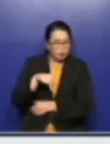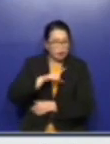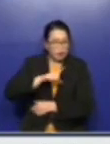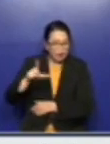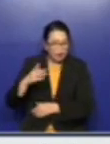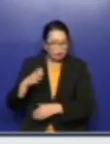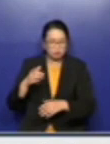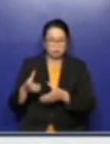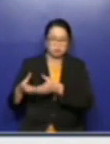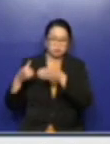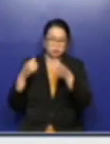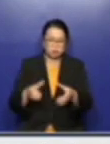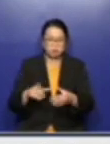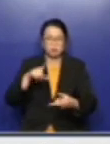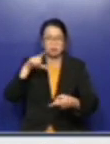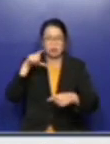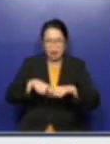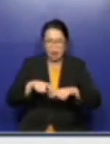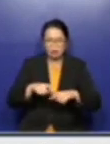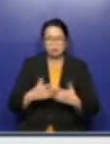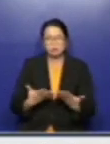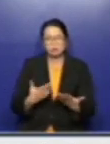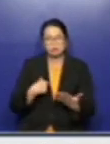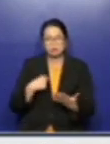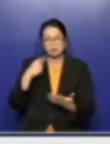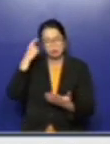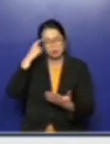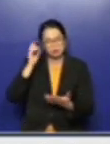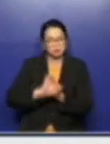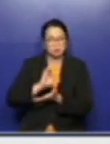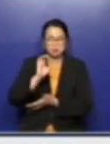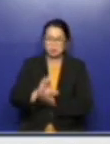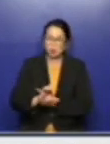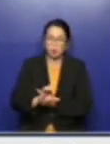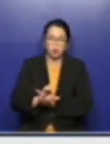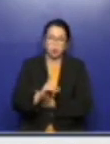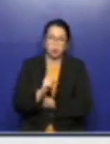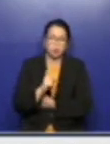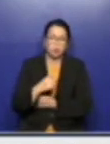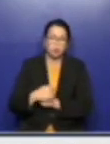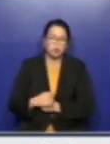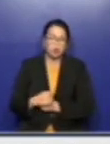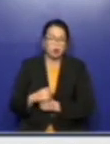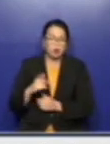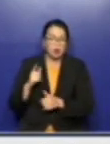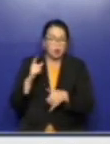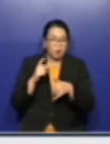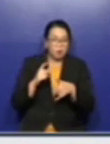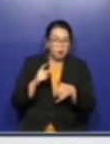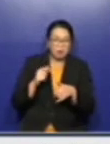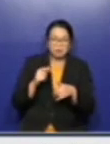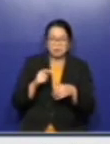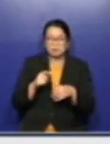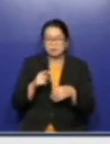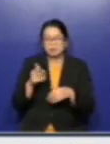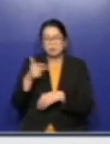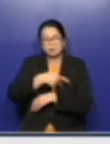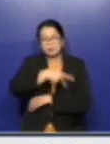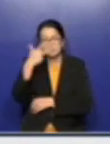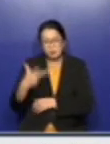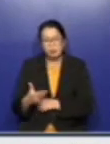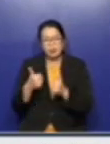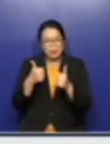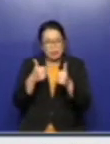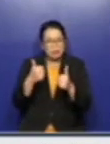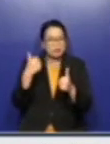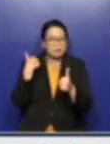กันนี่นะมันไม่คุ้มไงท่านประธานครับความดีมีครับไม่ใช่ไม่มีสถานีนี้ก็ดีมีหลายอย่าง